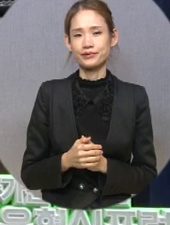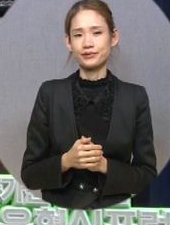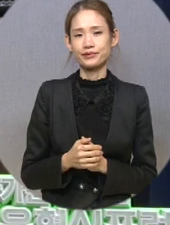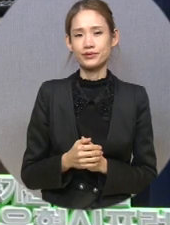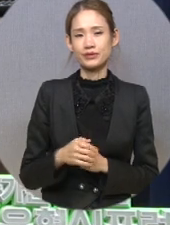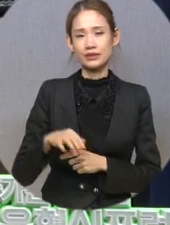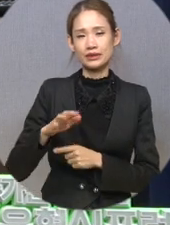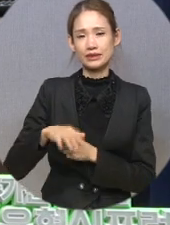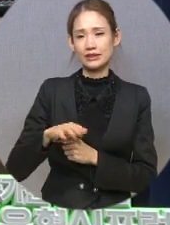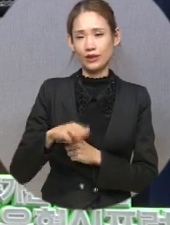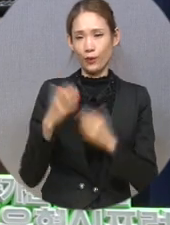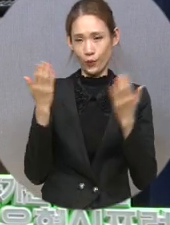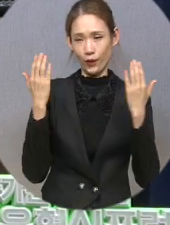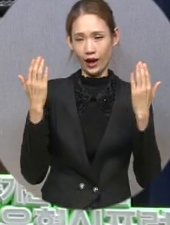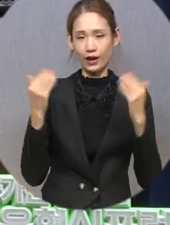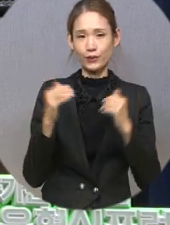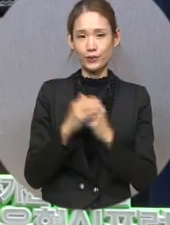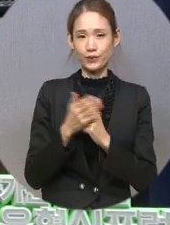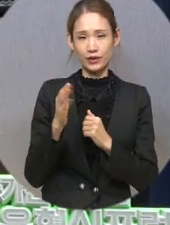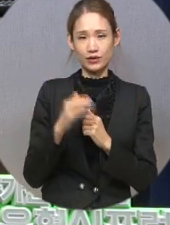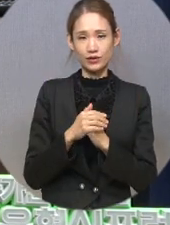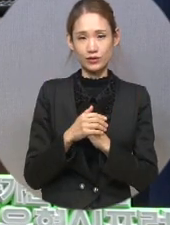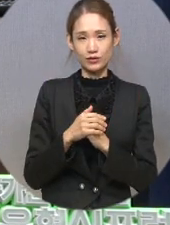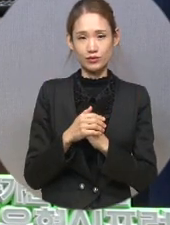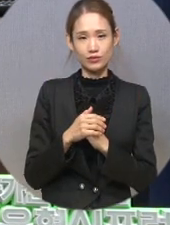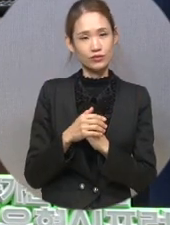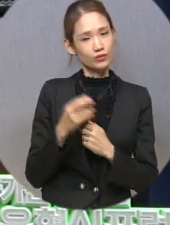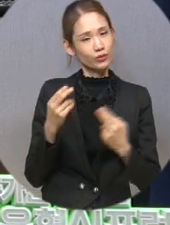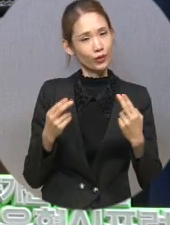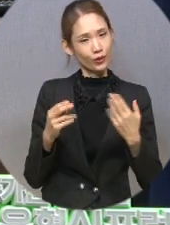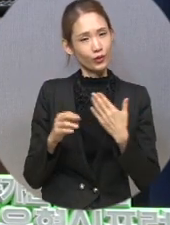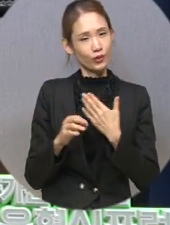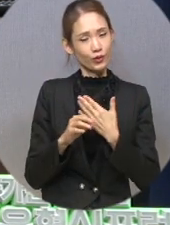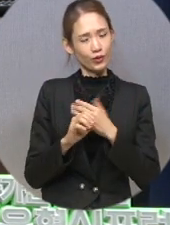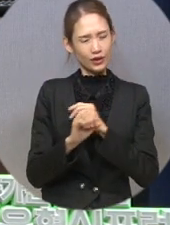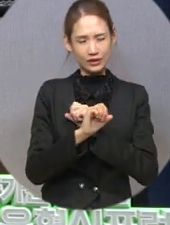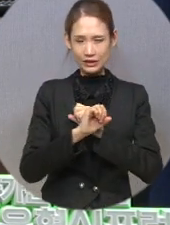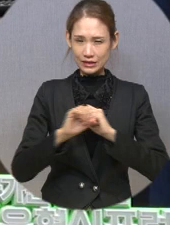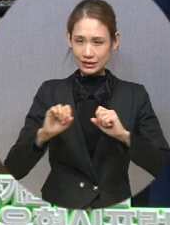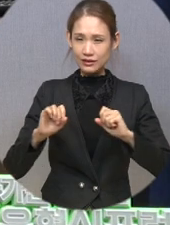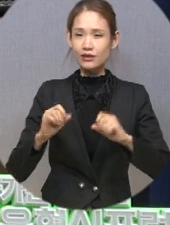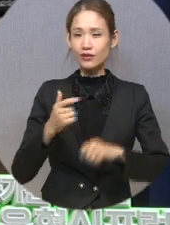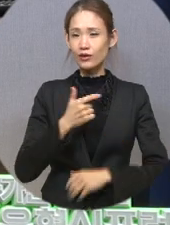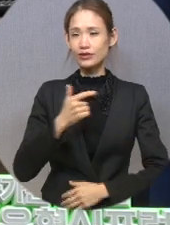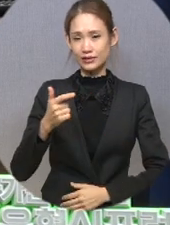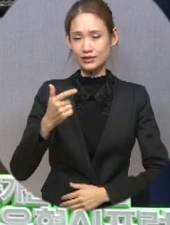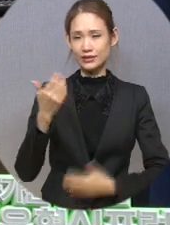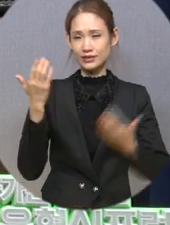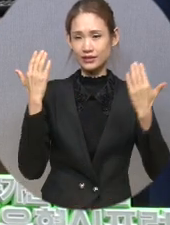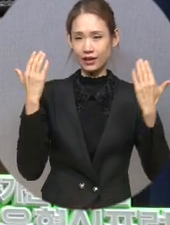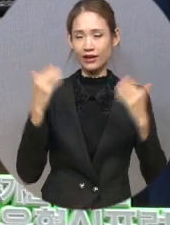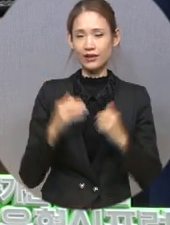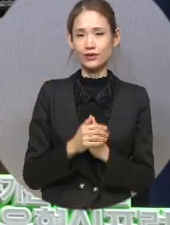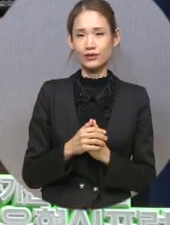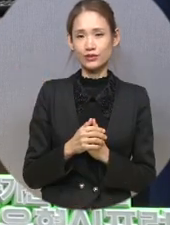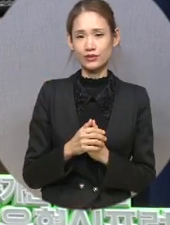시골 학교지만 그래도 규모가 꽤, 지금에 비하면 큰 학교였습니다.